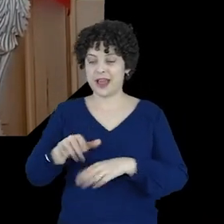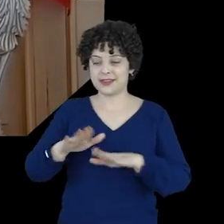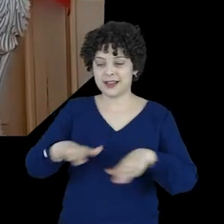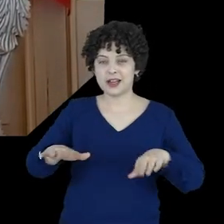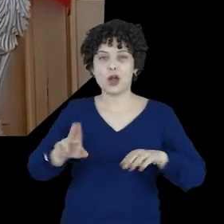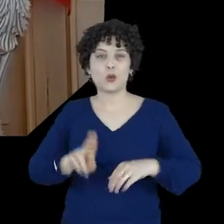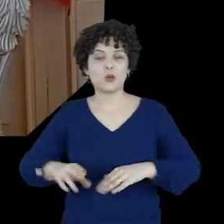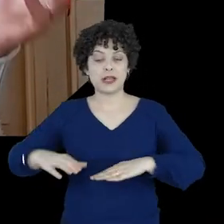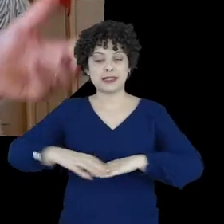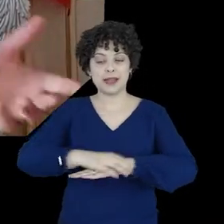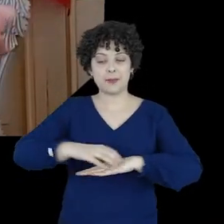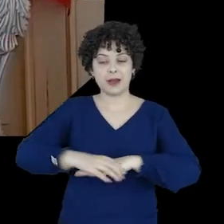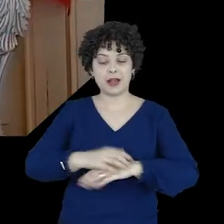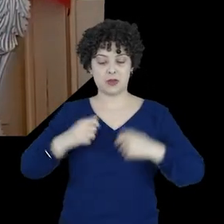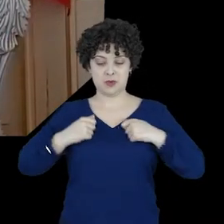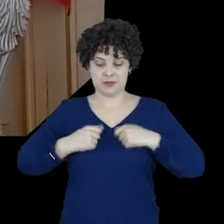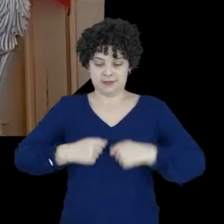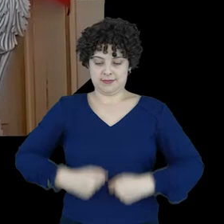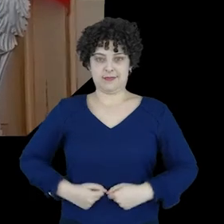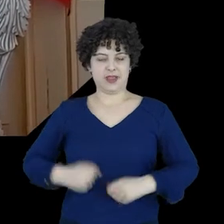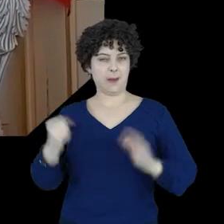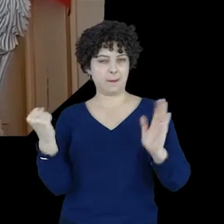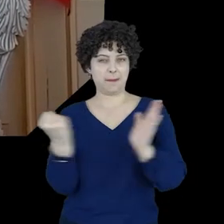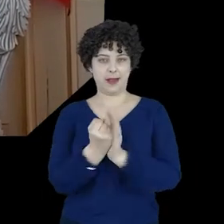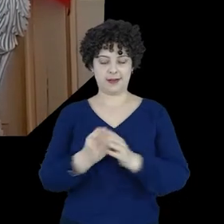vidéo, il porte des chaussures